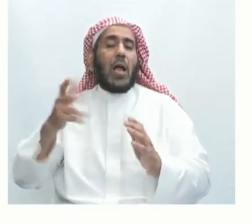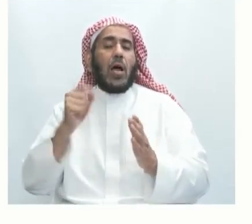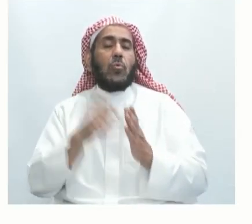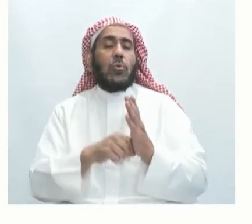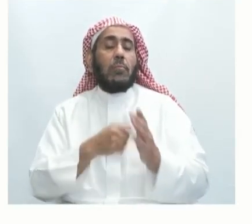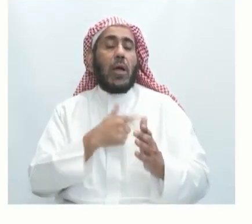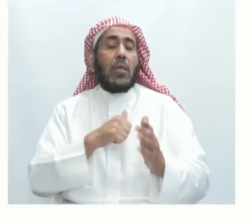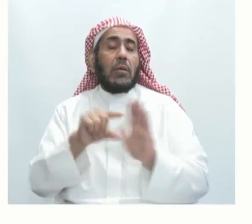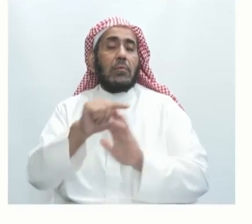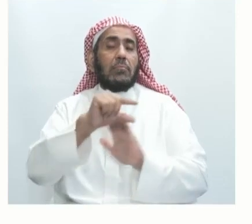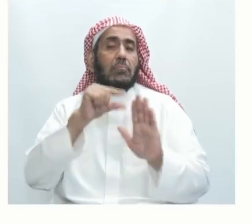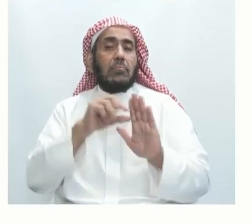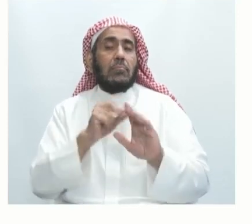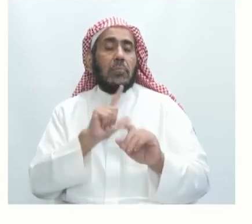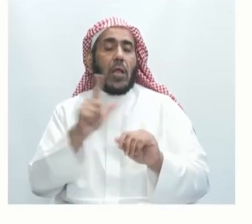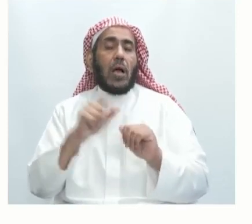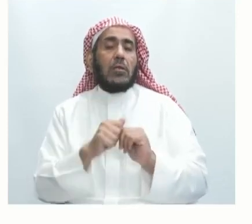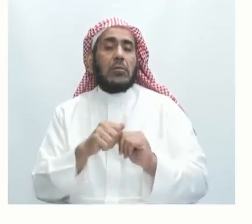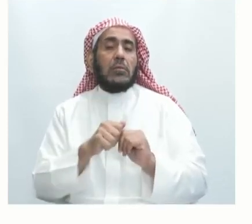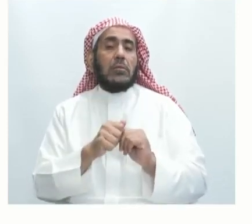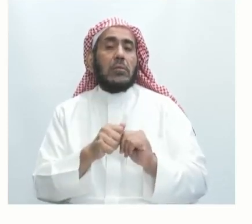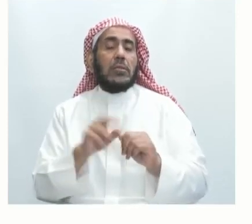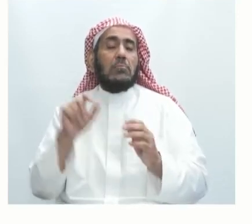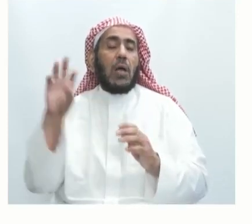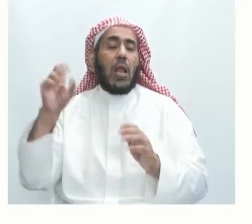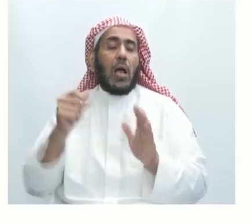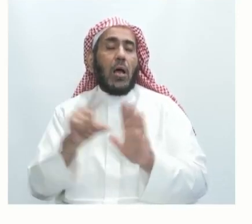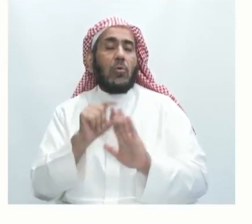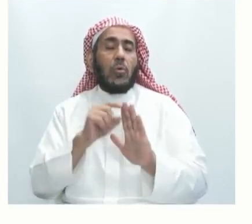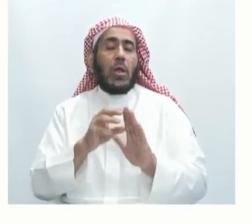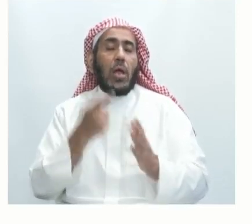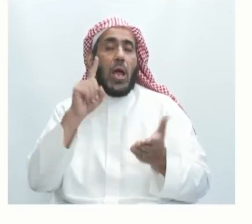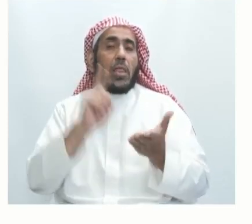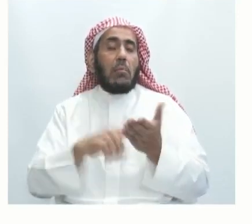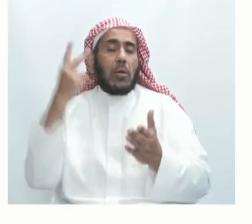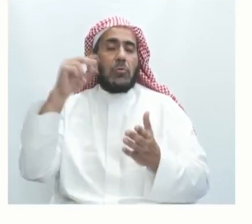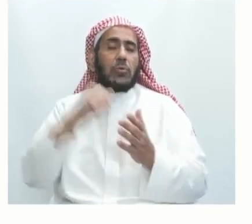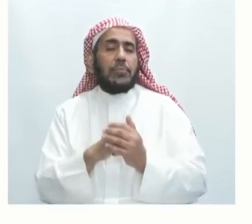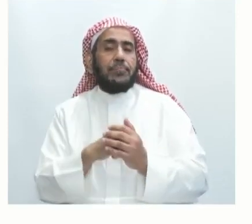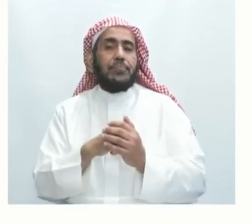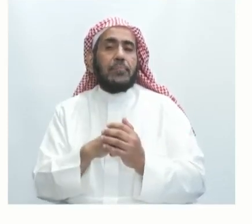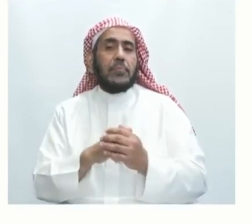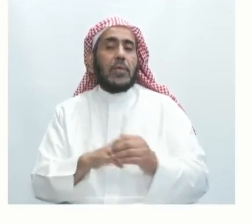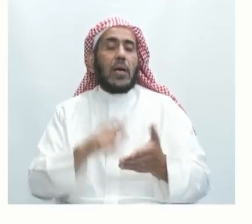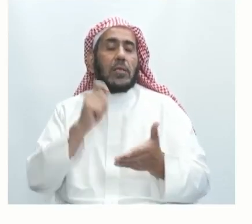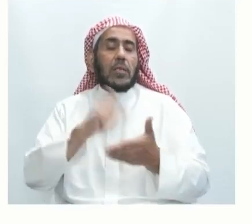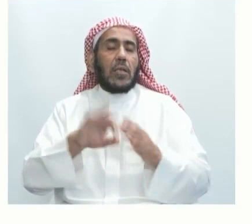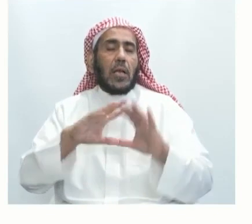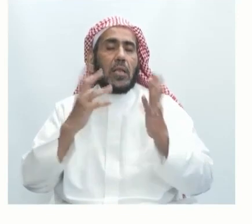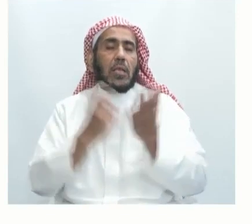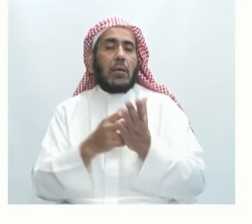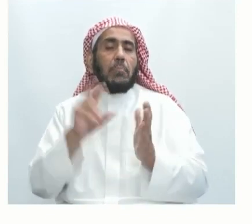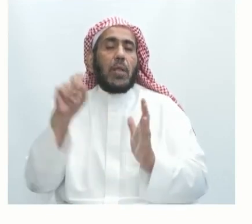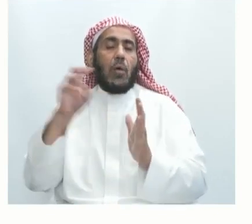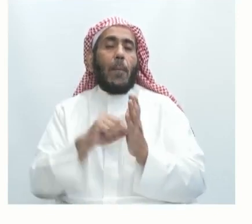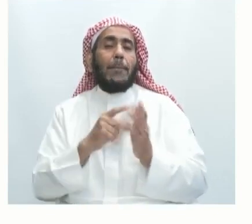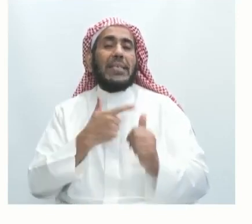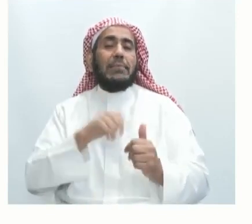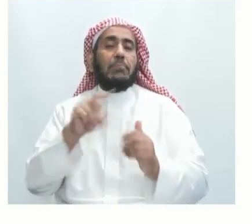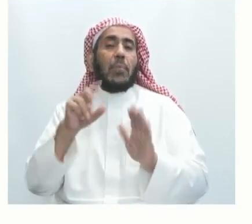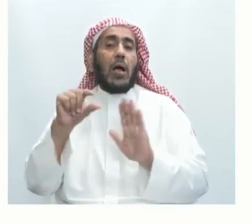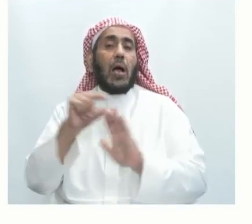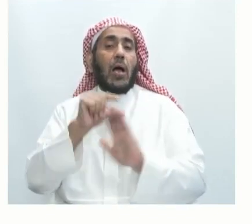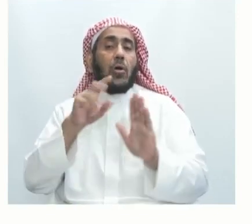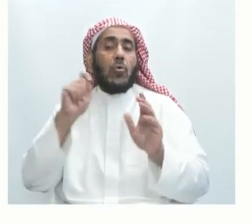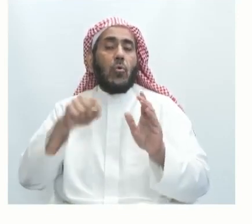ايضا من الاطلاقات التي يطلق عليها باسم القانون ان المنكر السعوديه قد صادقت على الكثير من قانون العربيه باسم القانون مثل